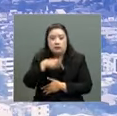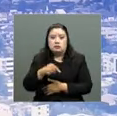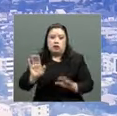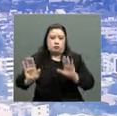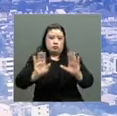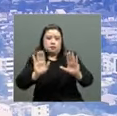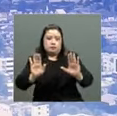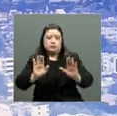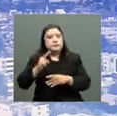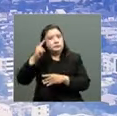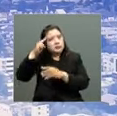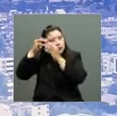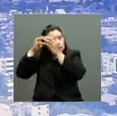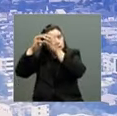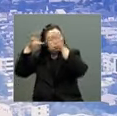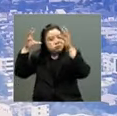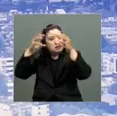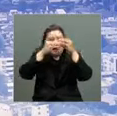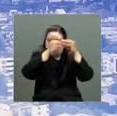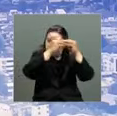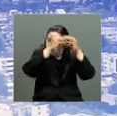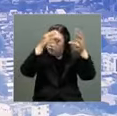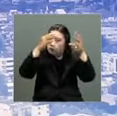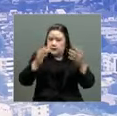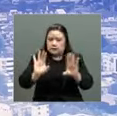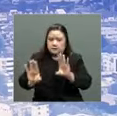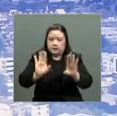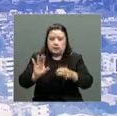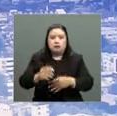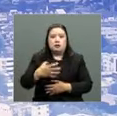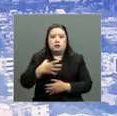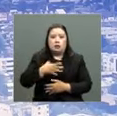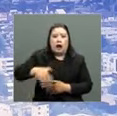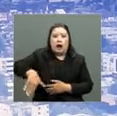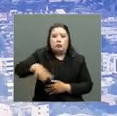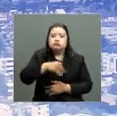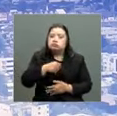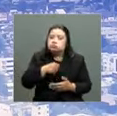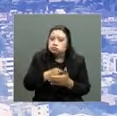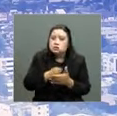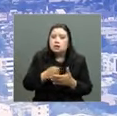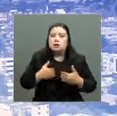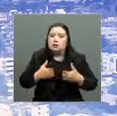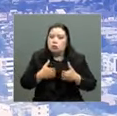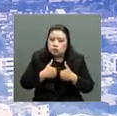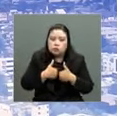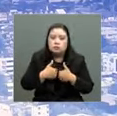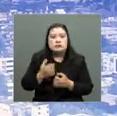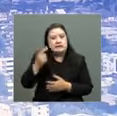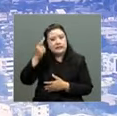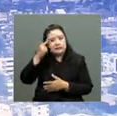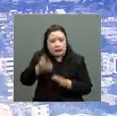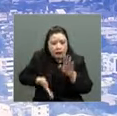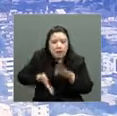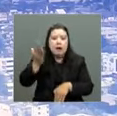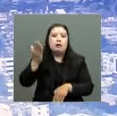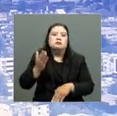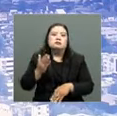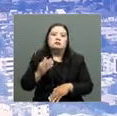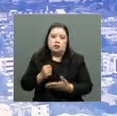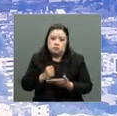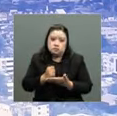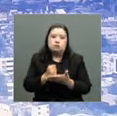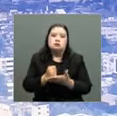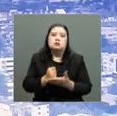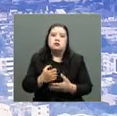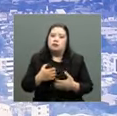ความอดทนกันสักนิดหนึ่งในการที่จะก้าวผ่านไปด้วยกันท่านจะมีช่องทาง